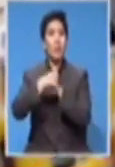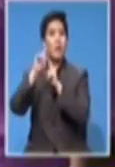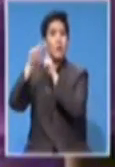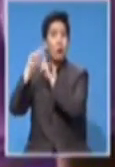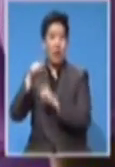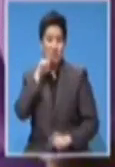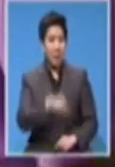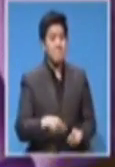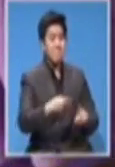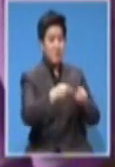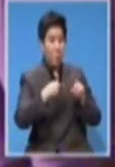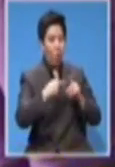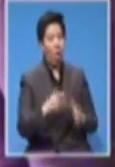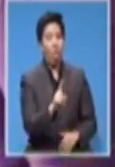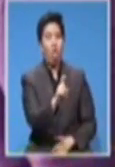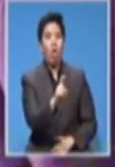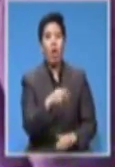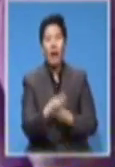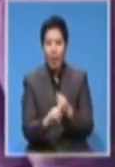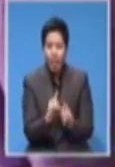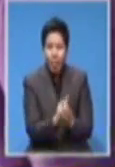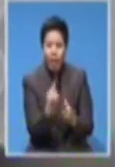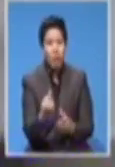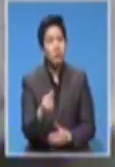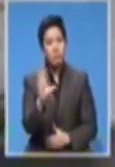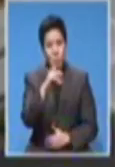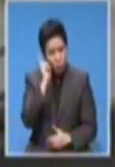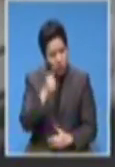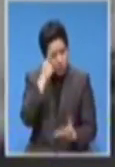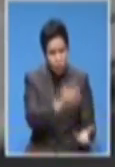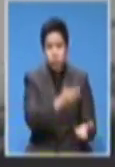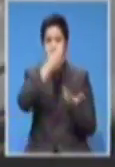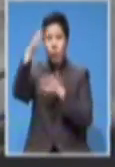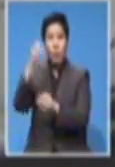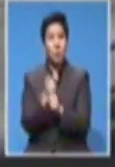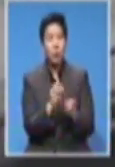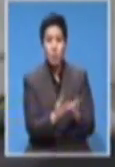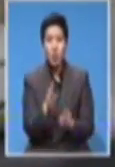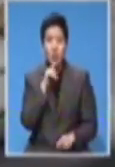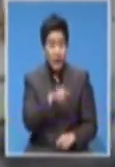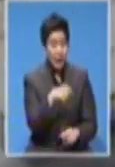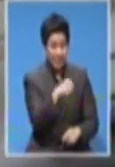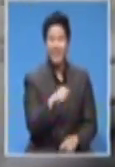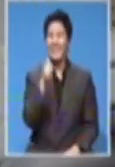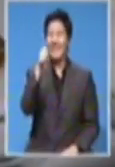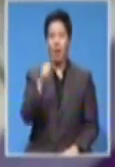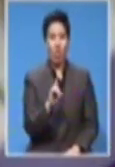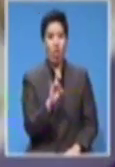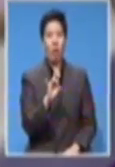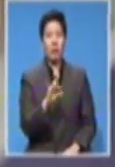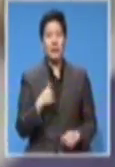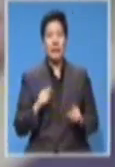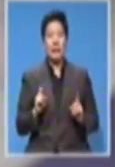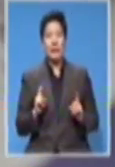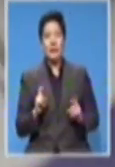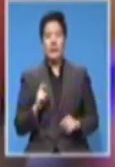อครับขายคนไทยมันจะขายอะไรพอเพียงอ่ะมันต้องขายต่างประเทศนะเพราะเขาสั่งมา10ชิ้นได้100ชิ้นเริ่มไม่ได้